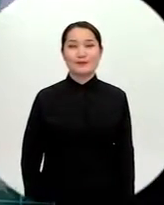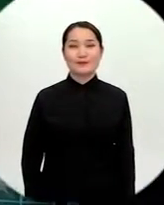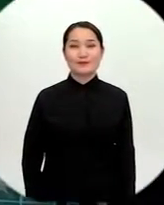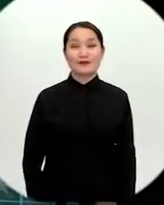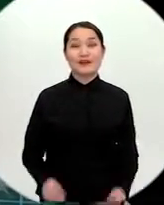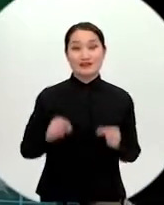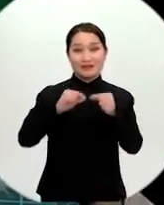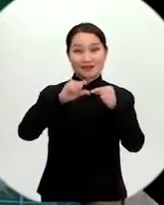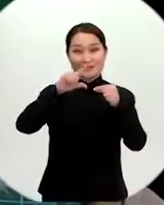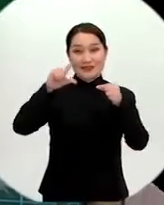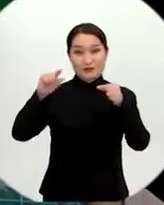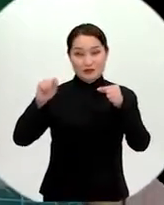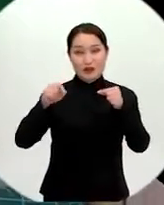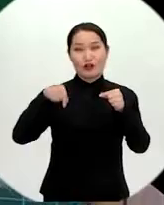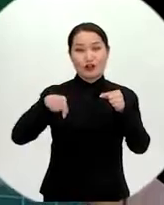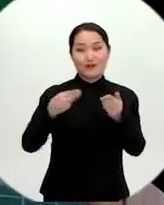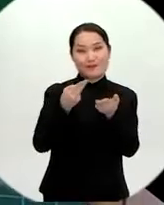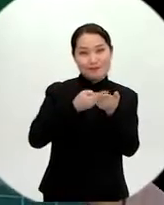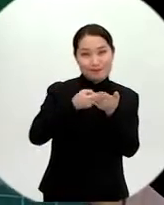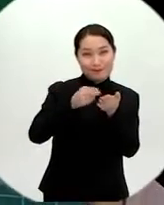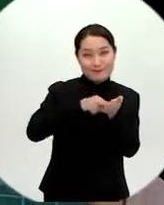За навчнуудаа наа.